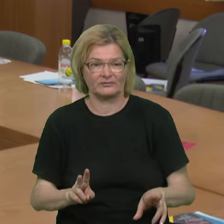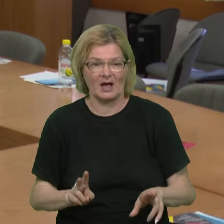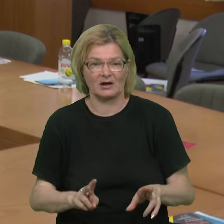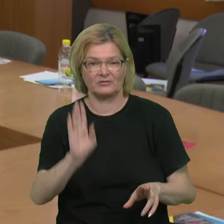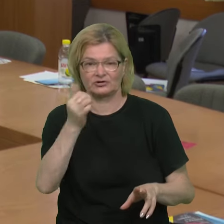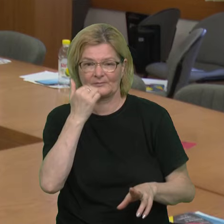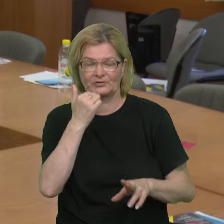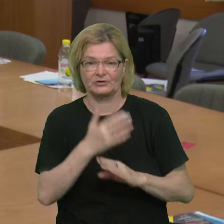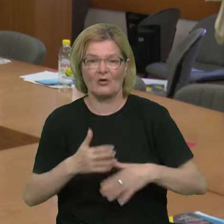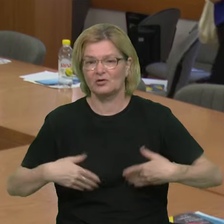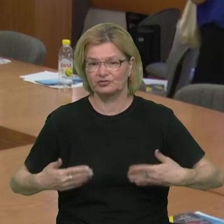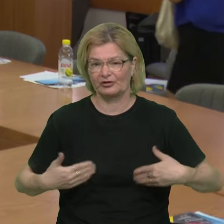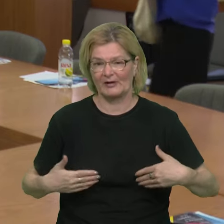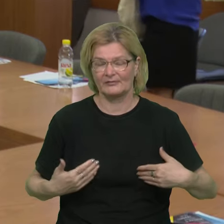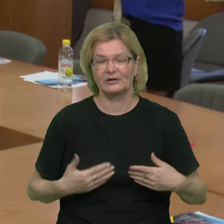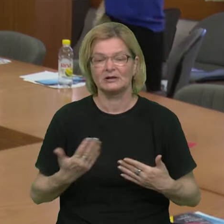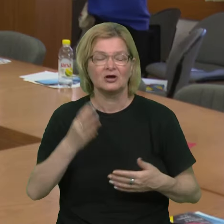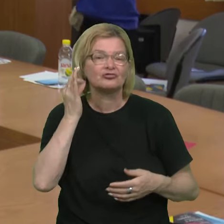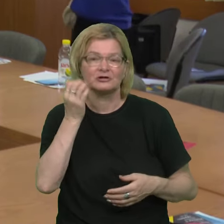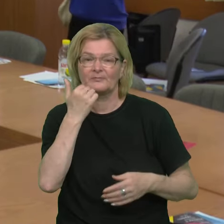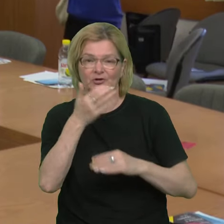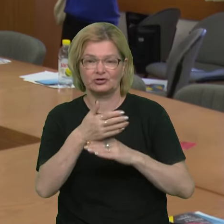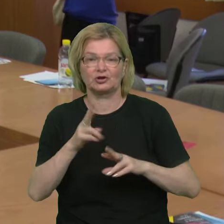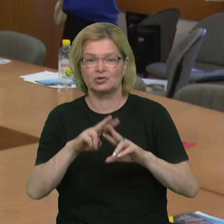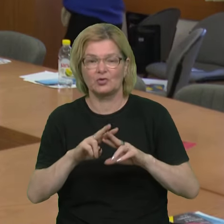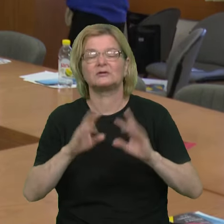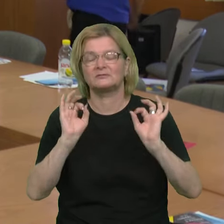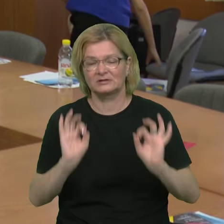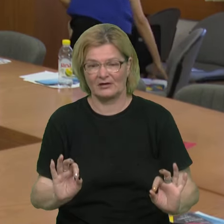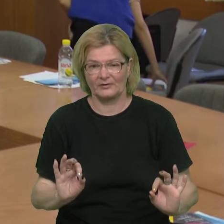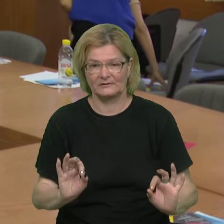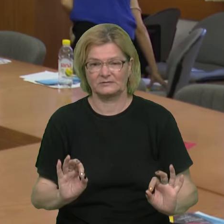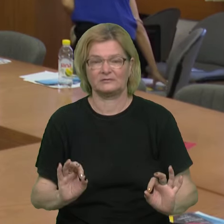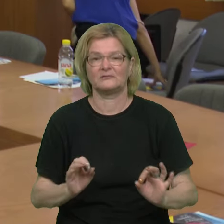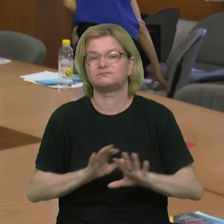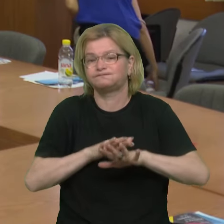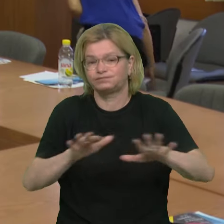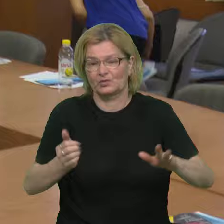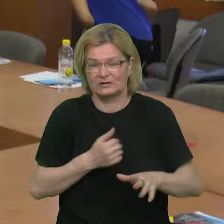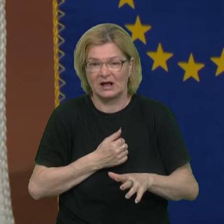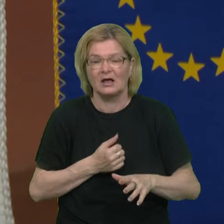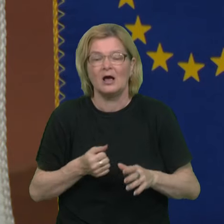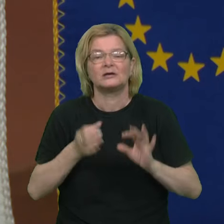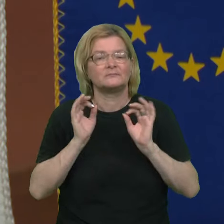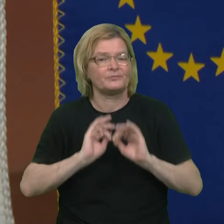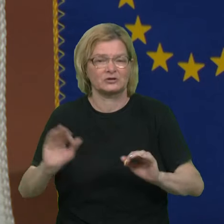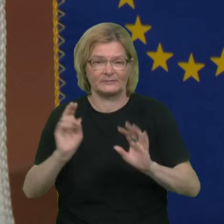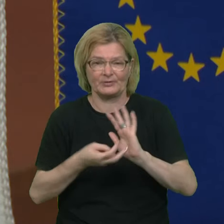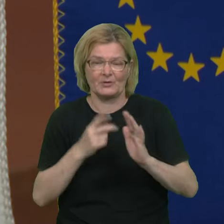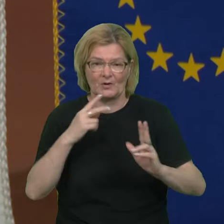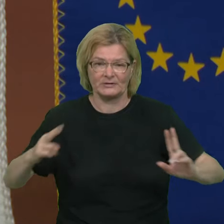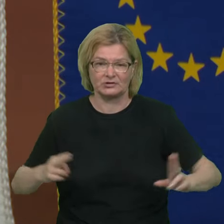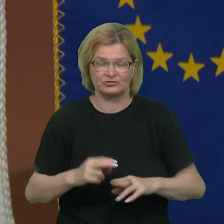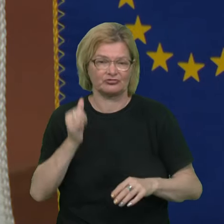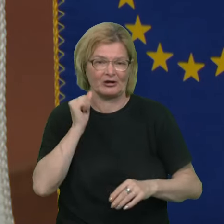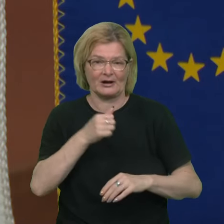stvarno vaše poduzetnice oduševljavaju, da ženski poduzetnički duh definitivno buja u Zadru. O specifičnim problemima